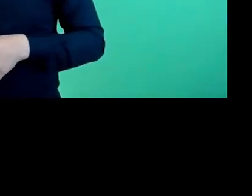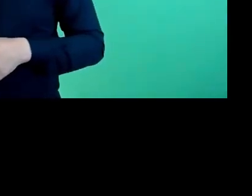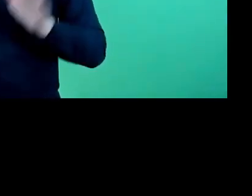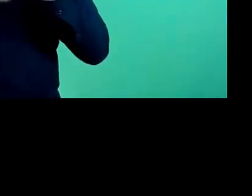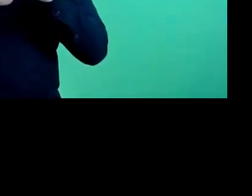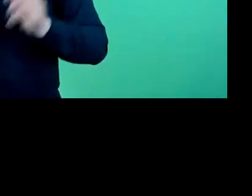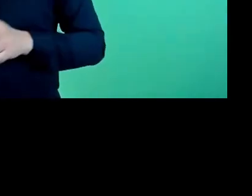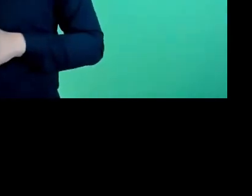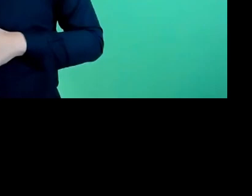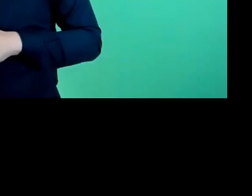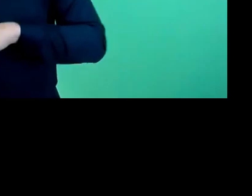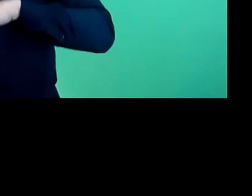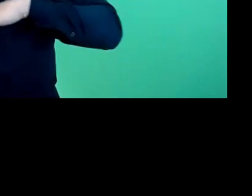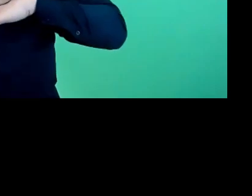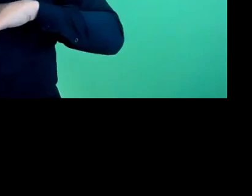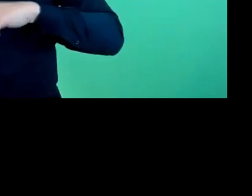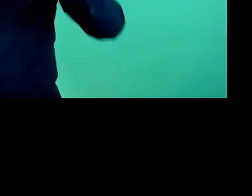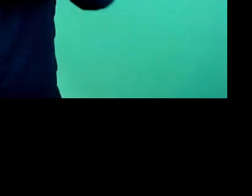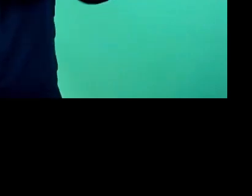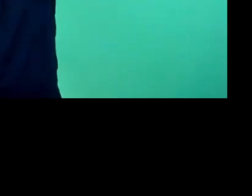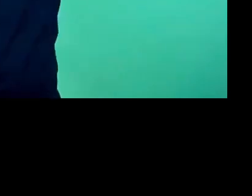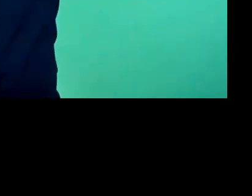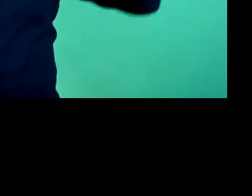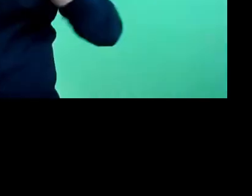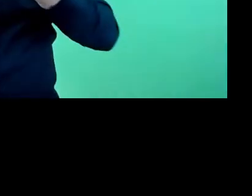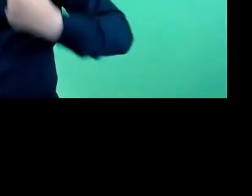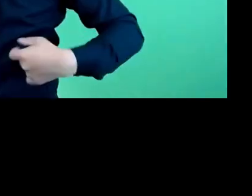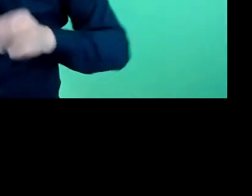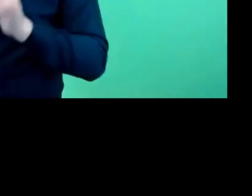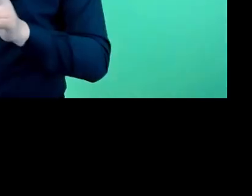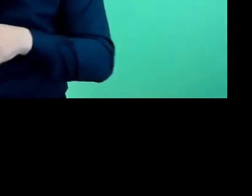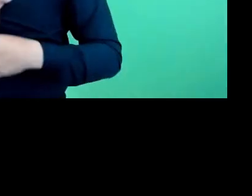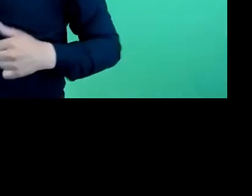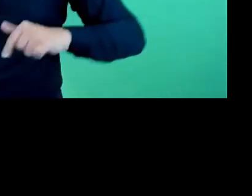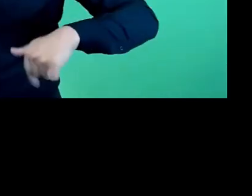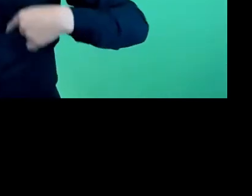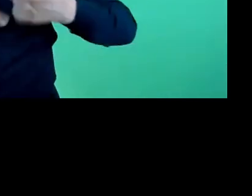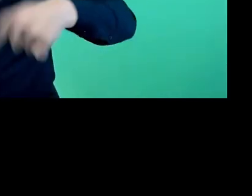现在我们已经看到有超过1200位的参与者加入我们的会议。